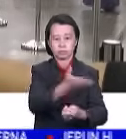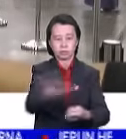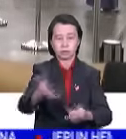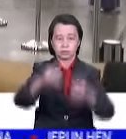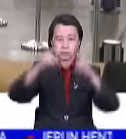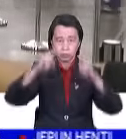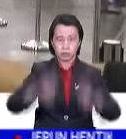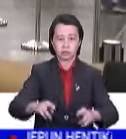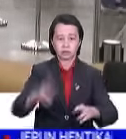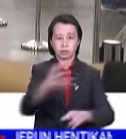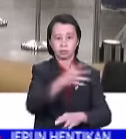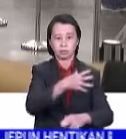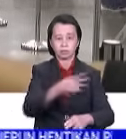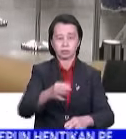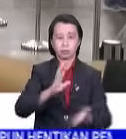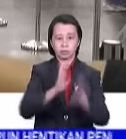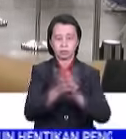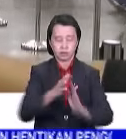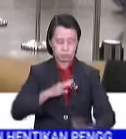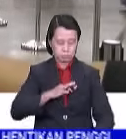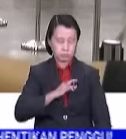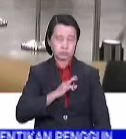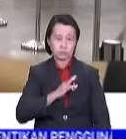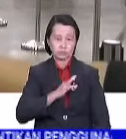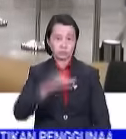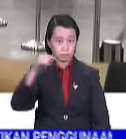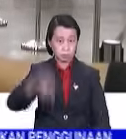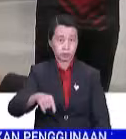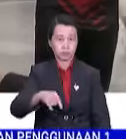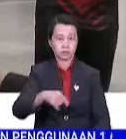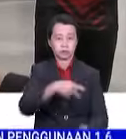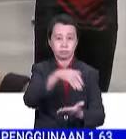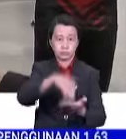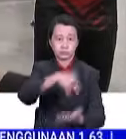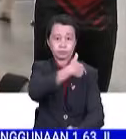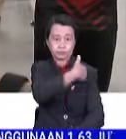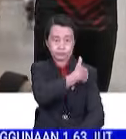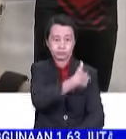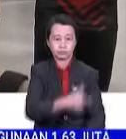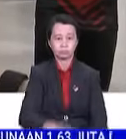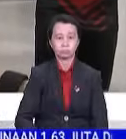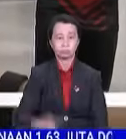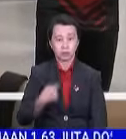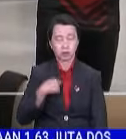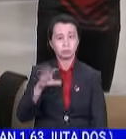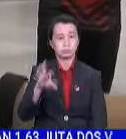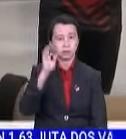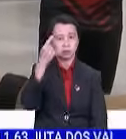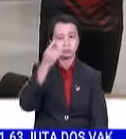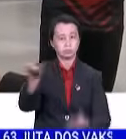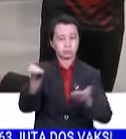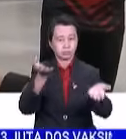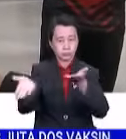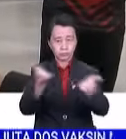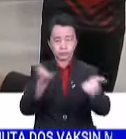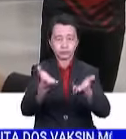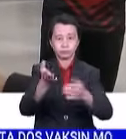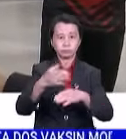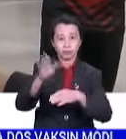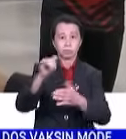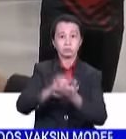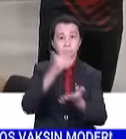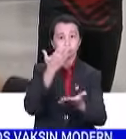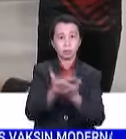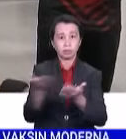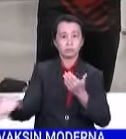rakyat dengan cari setoran sini dive center bisa di kami memilih untuk berbakti demi